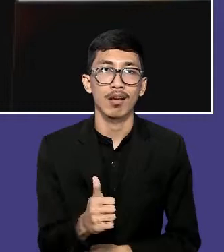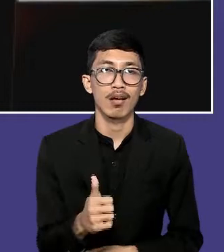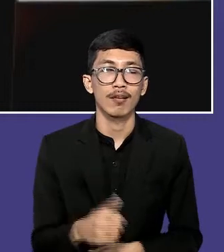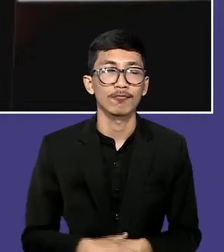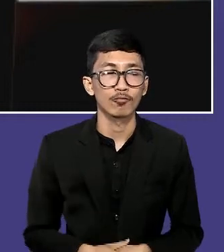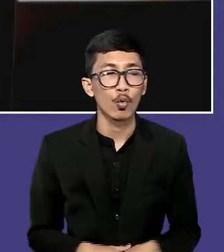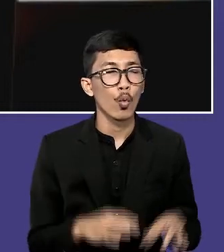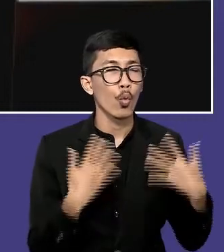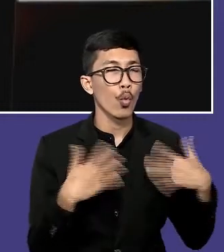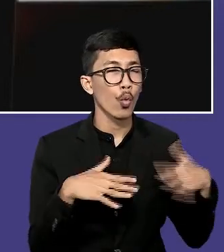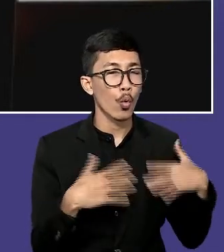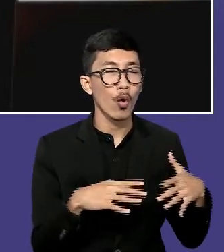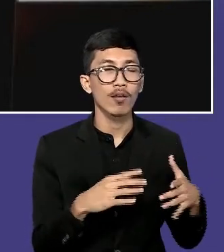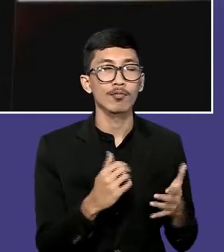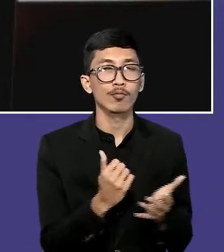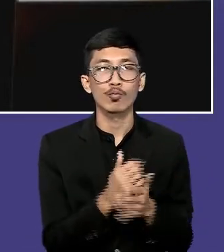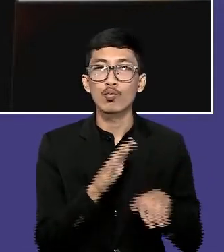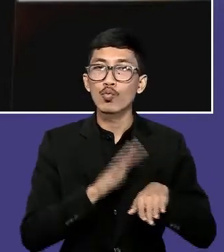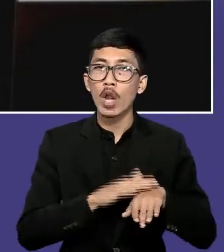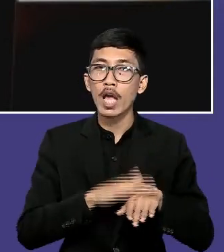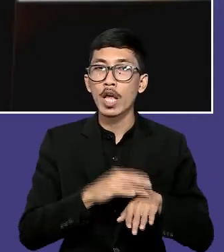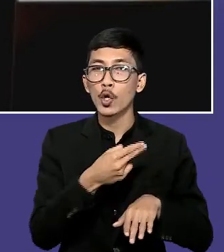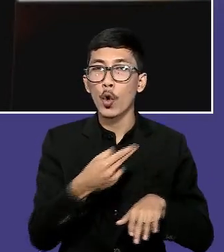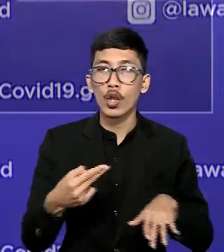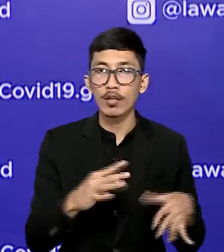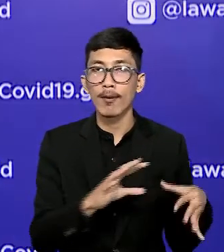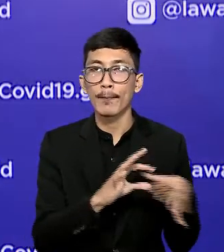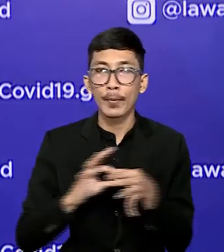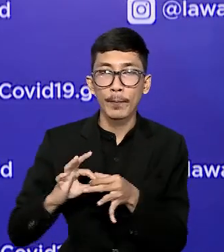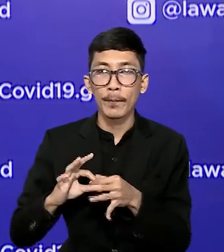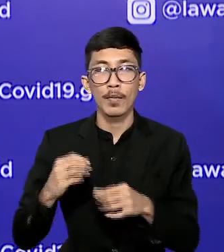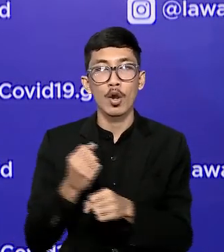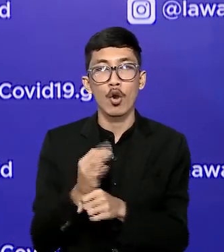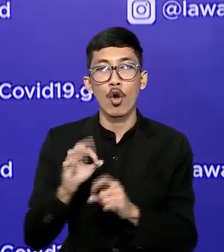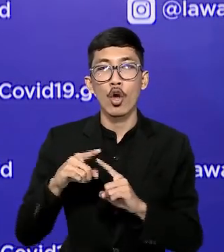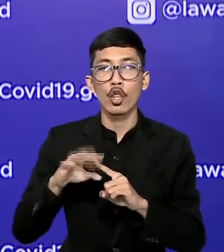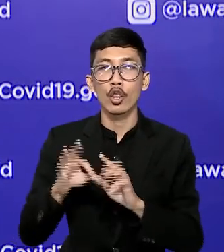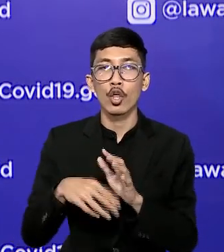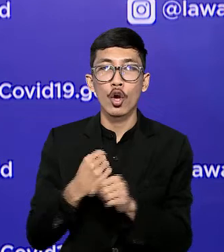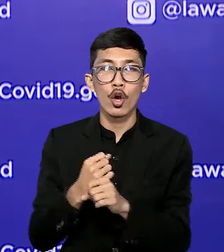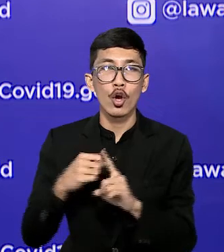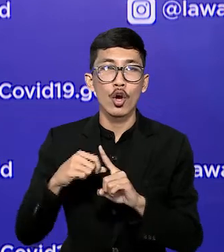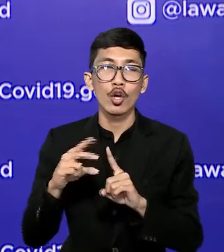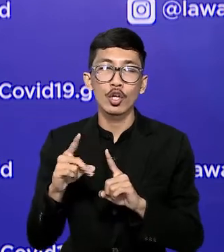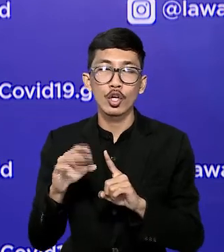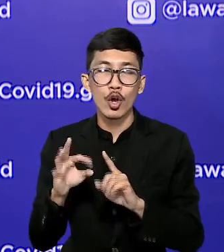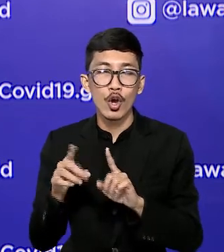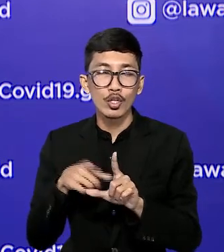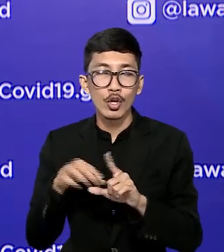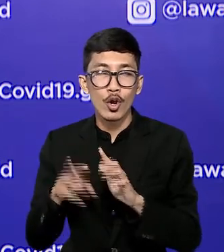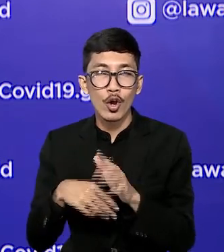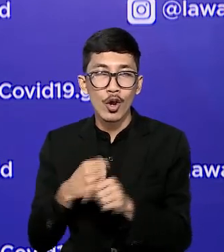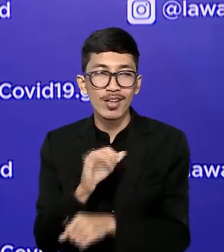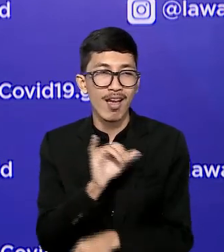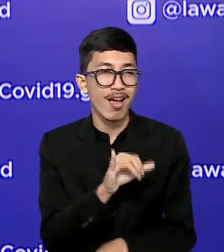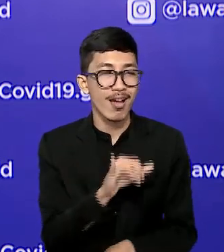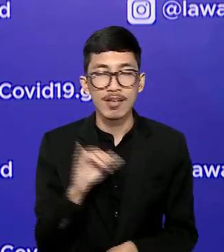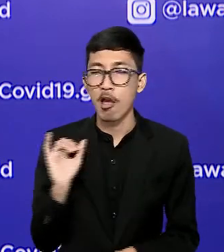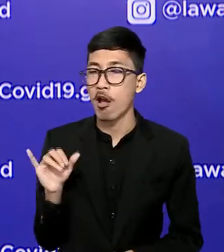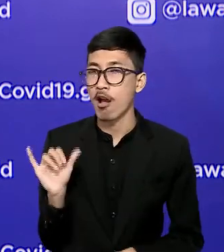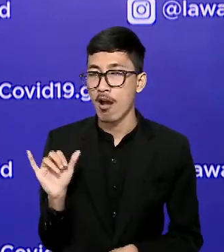apa dubes Ya baik akhir Milenium ke dokter Budiman dog hingga saat ini Eropa serta disampaikan